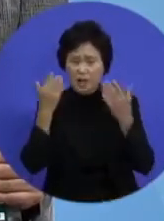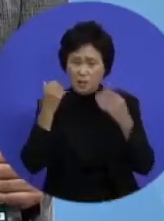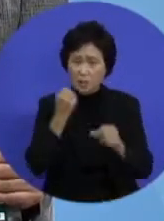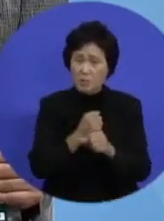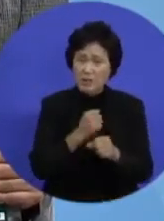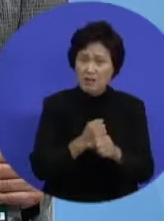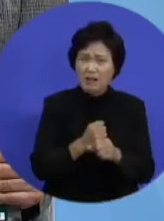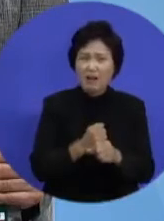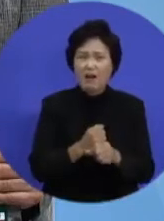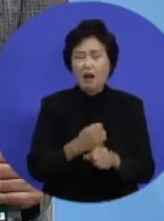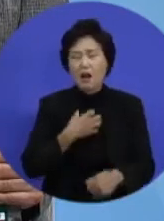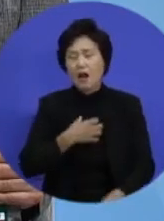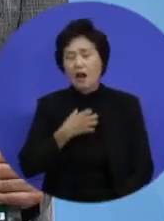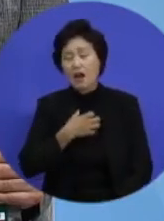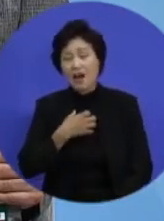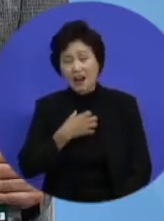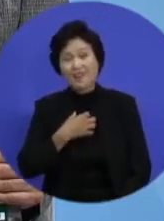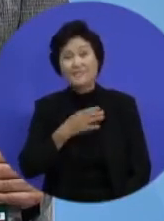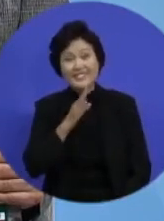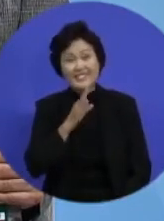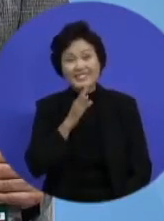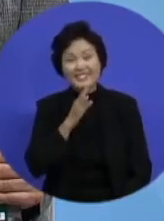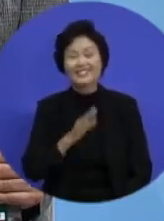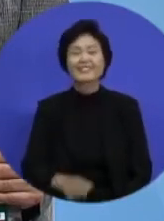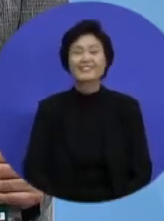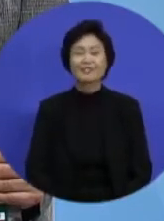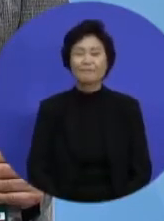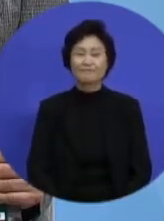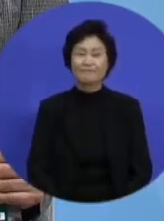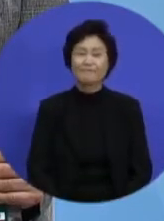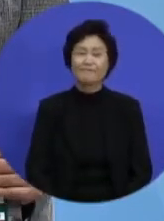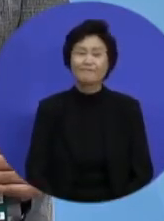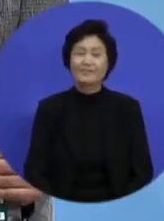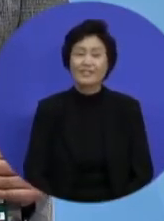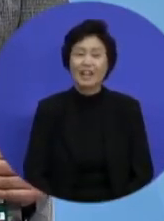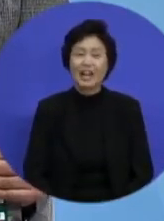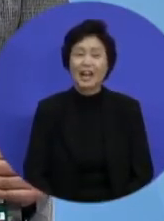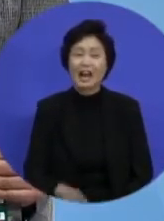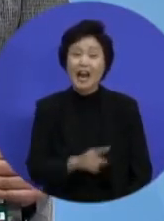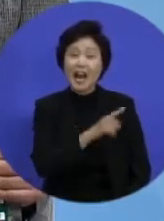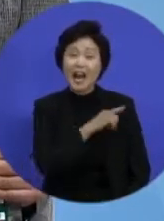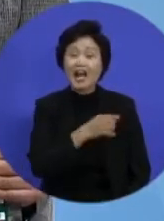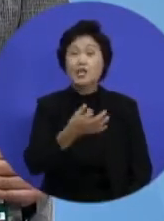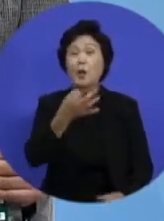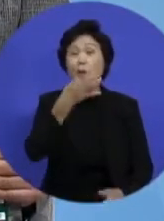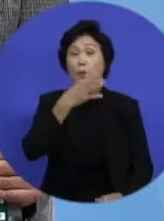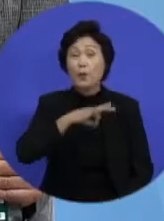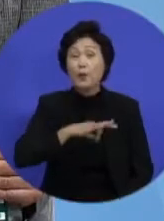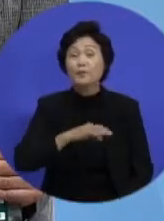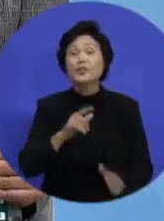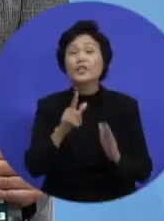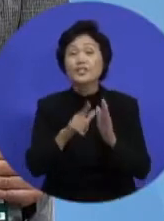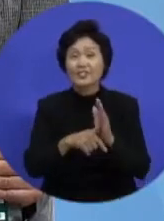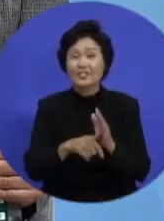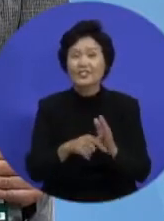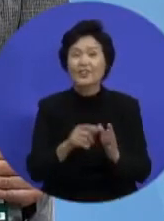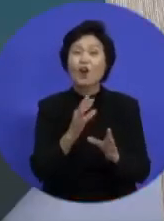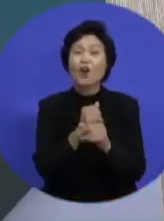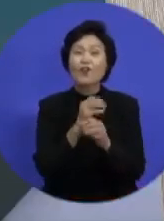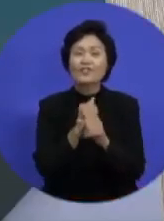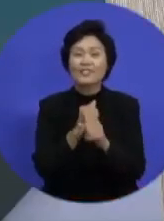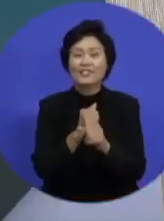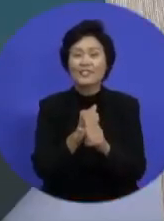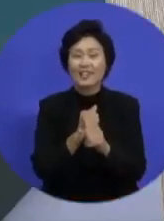정말 힘든 과정 많이 겪으셨을 거예요. 뭐 그 권사님도 그 말씀은 하셨었는데 그래도 제일 보람된 순간은 언제세요?